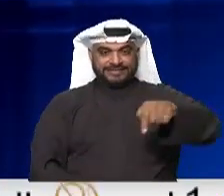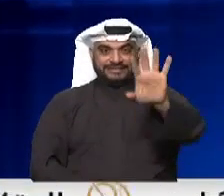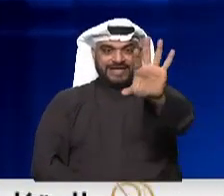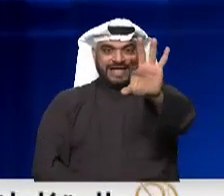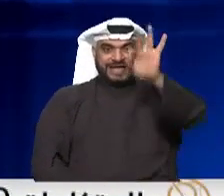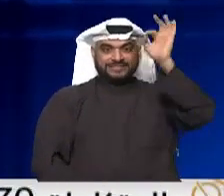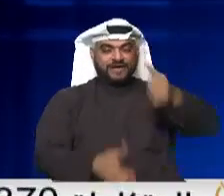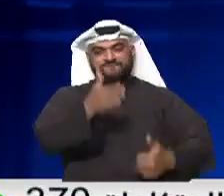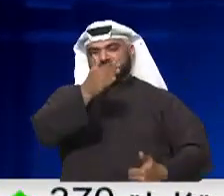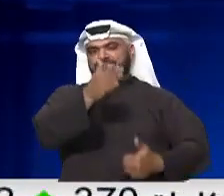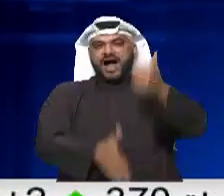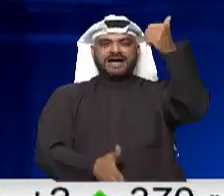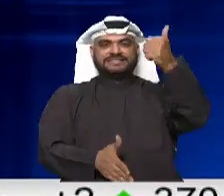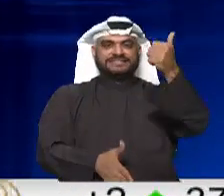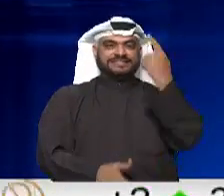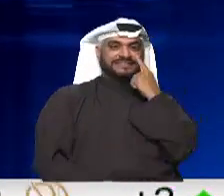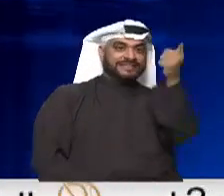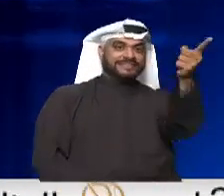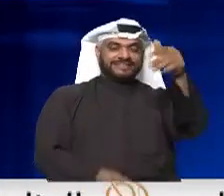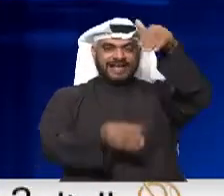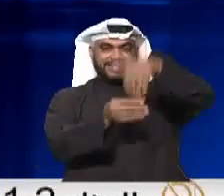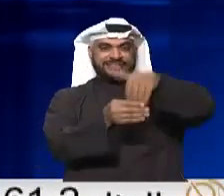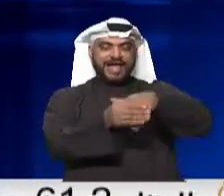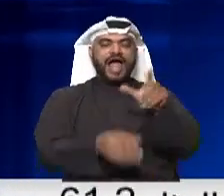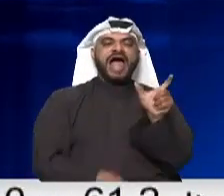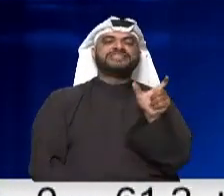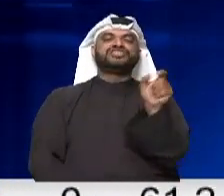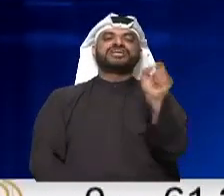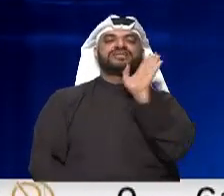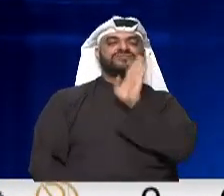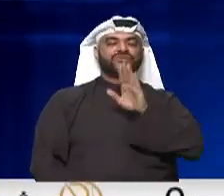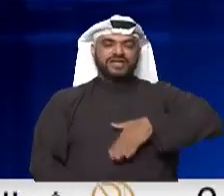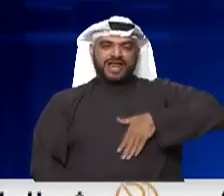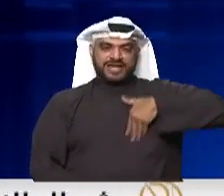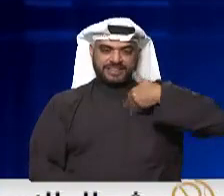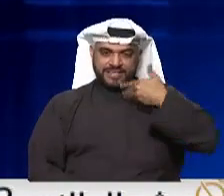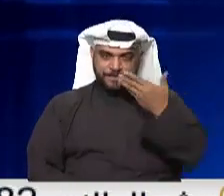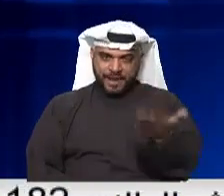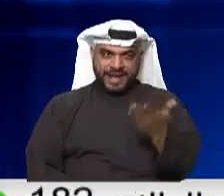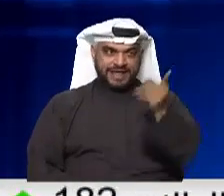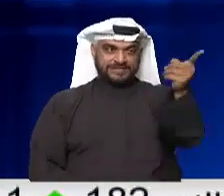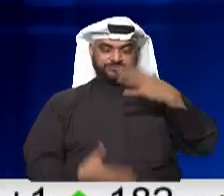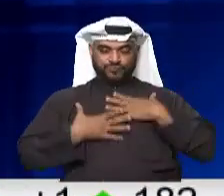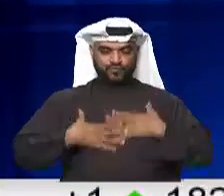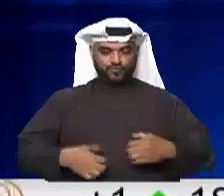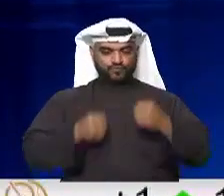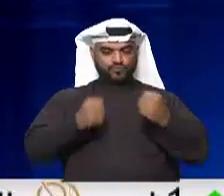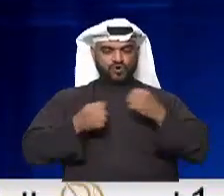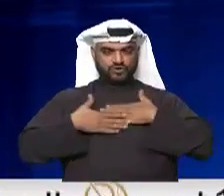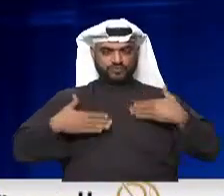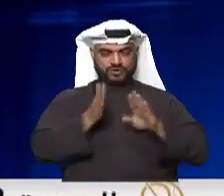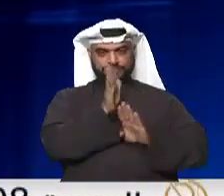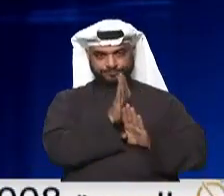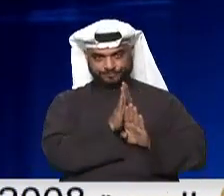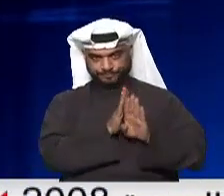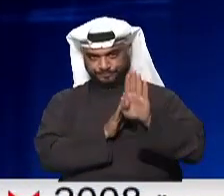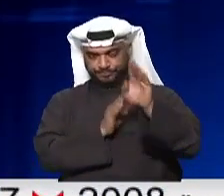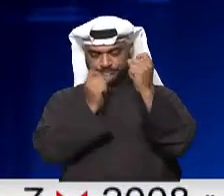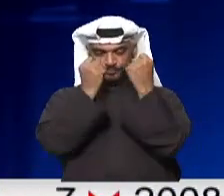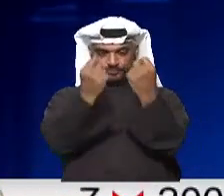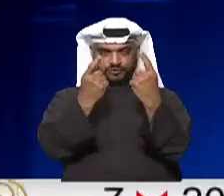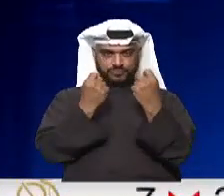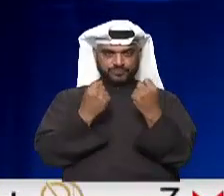انتخابه رئيسا لجمهورية التشيك الصديقة، متمنيا سمو ورعاه الله لفخامته كل التوفيق والسداد وموفور